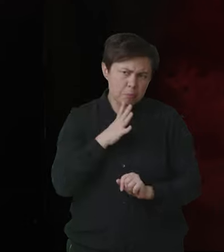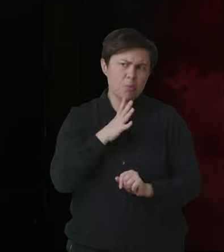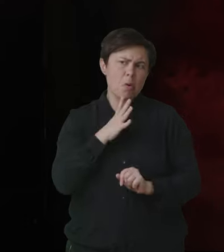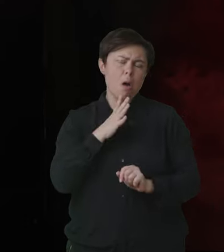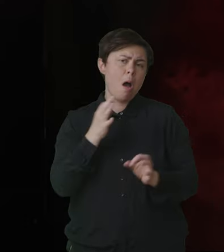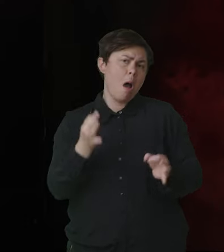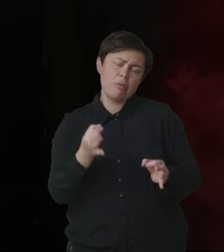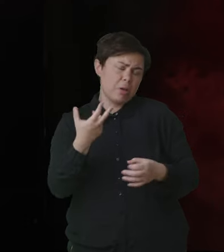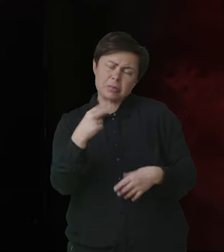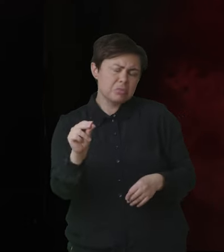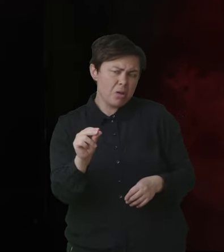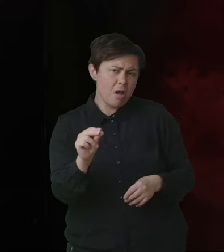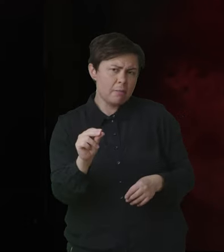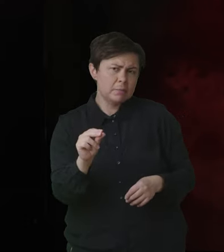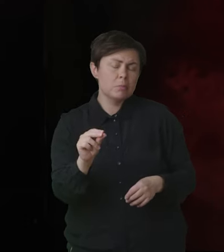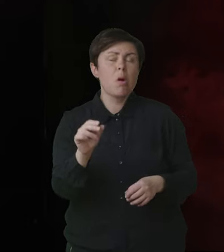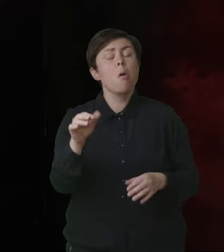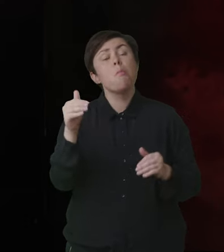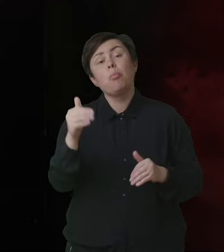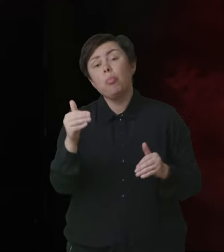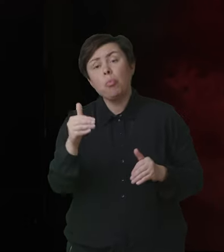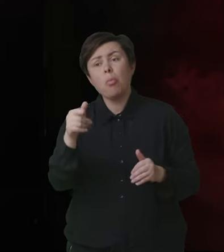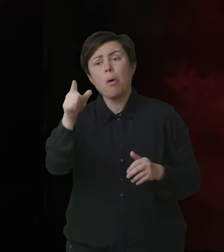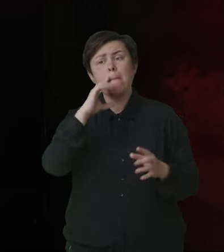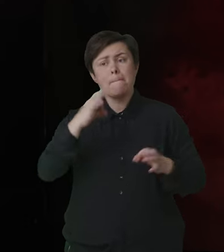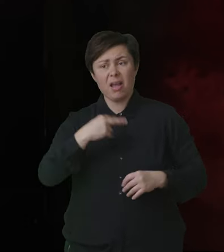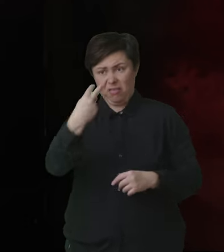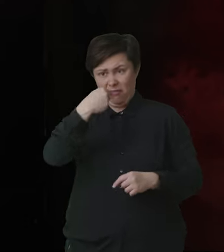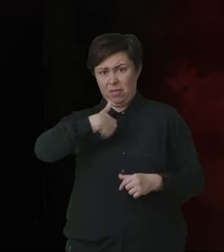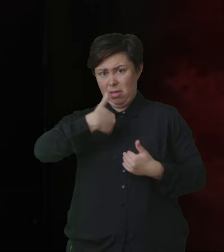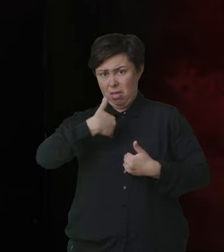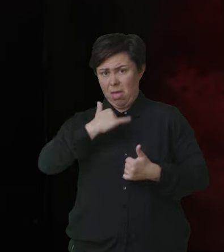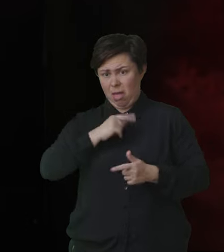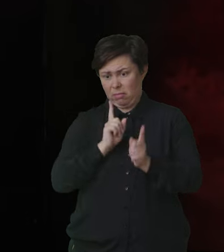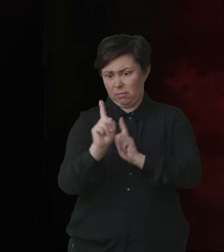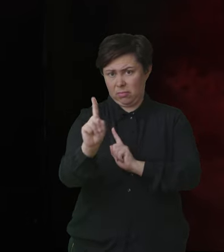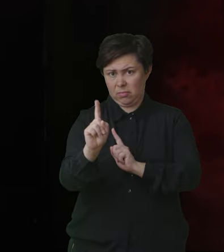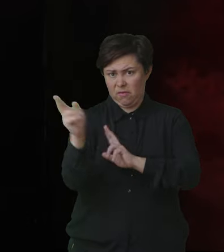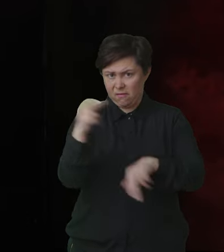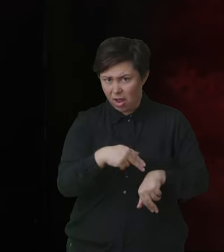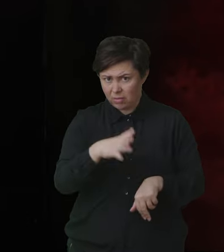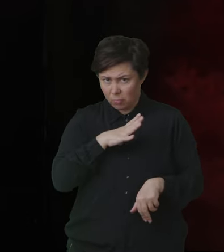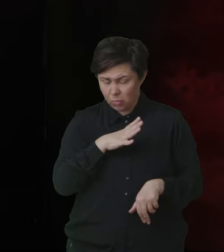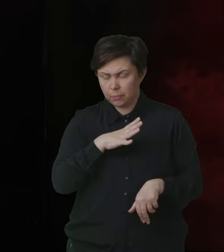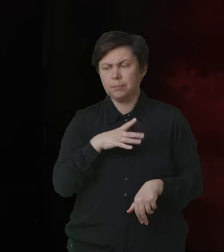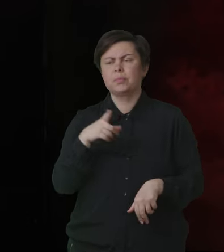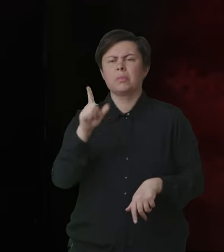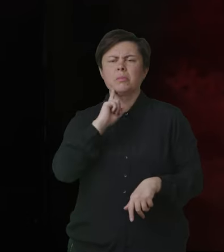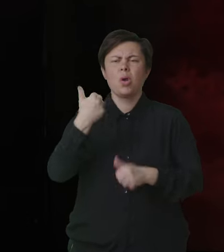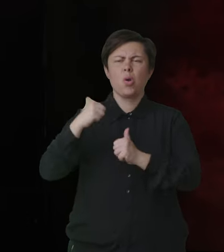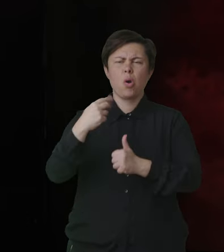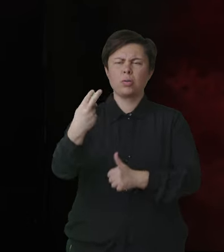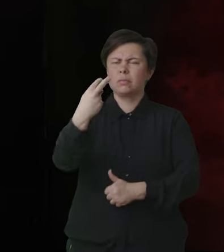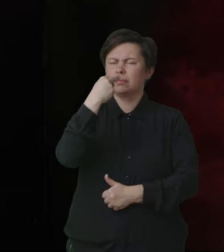go widziałem, a tak to nie. A to mówię, może pan nie widział, że ja do domu wracałem, nie? No i koniec popatrzał,